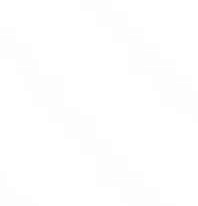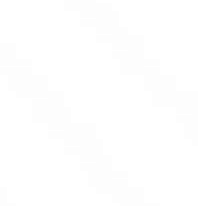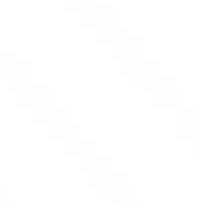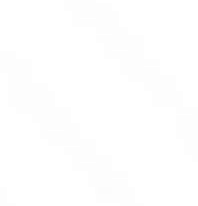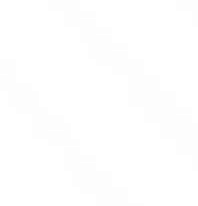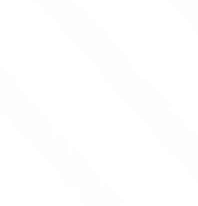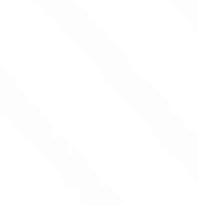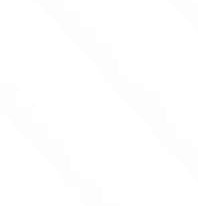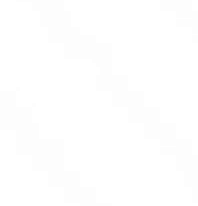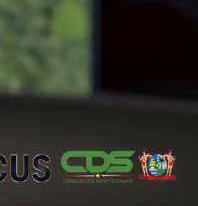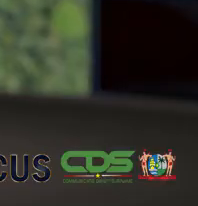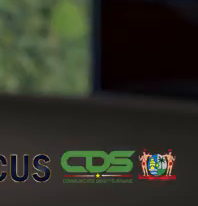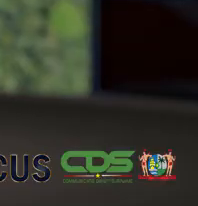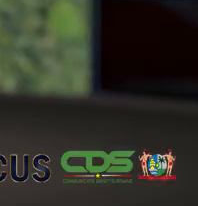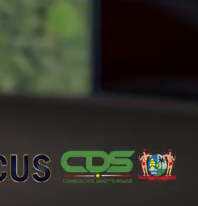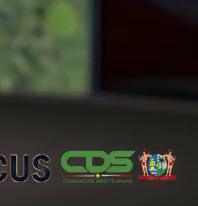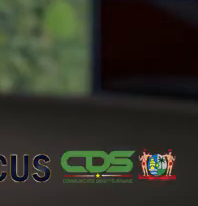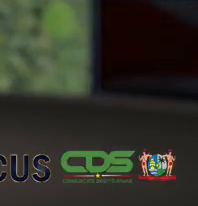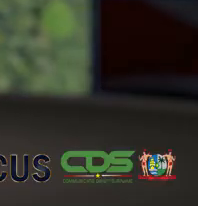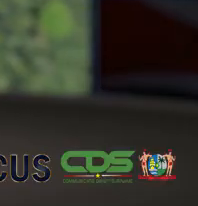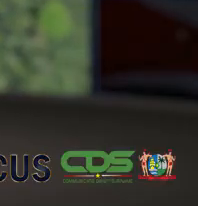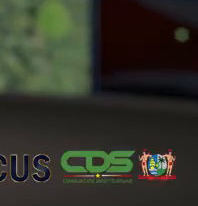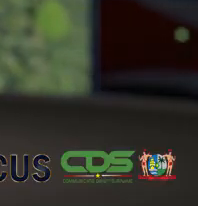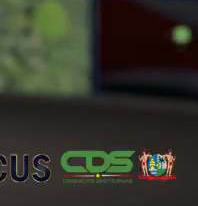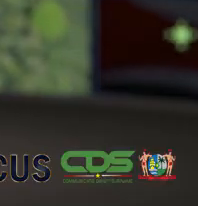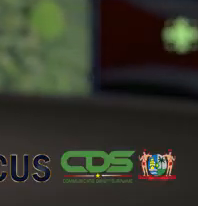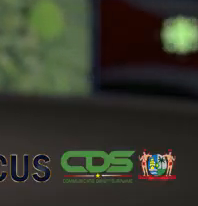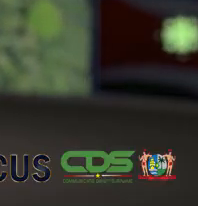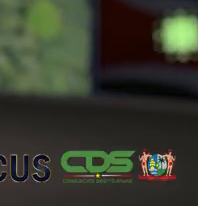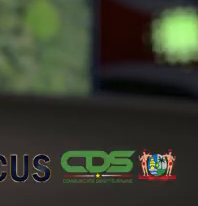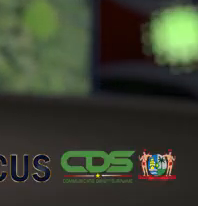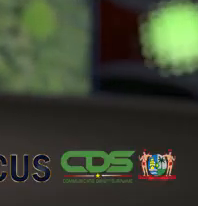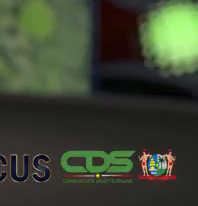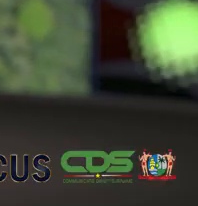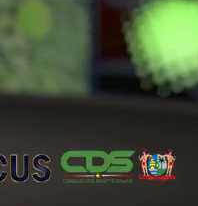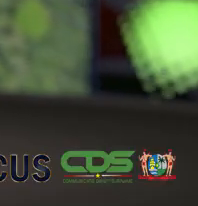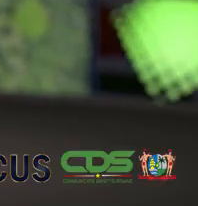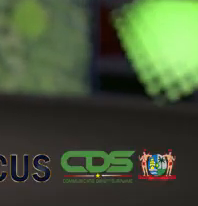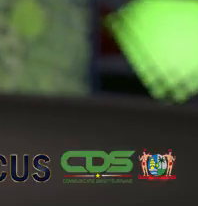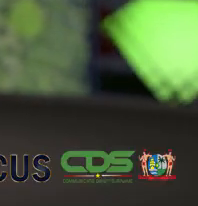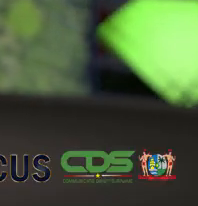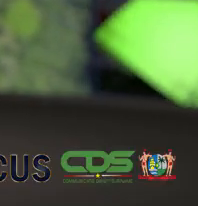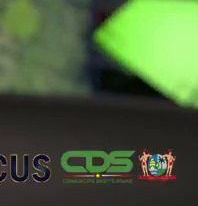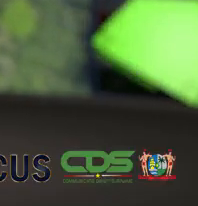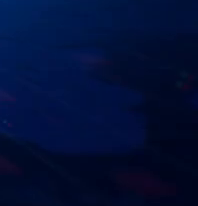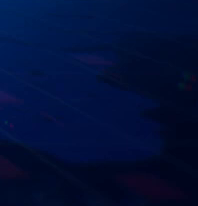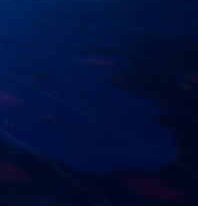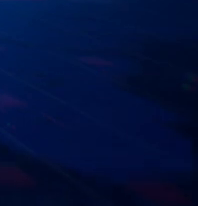Dit was Focus. Bedankt voor uw aandacht. Goedenavond.